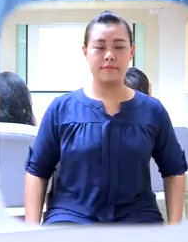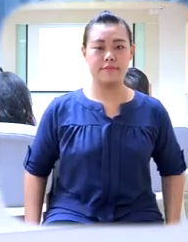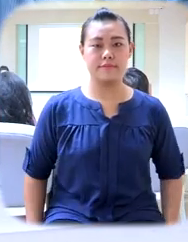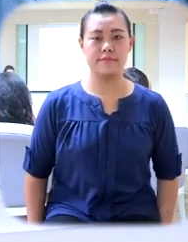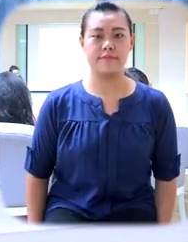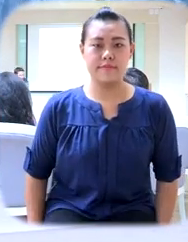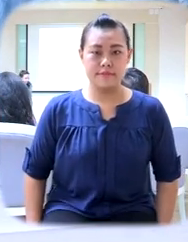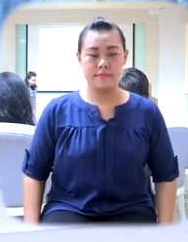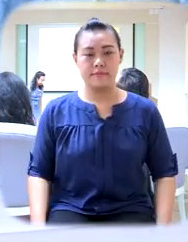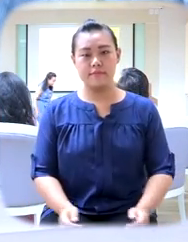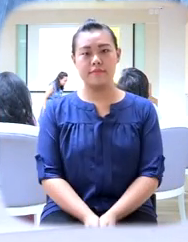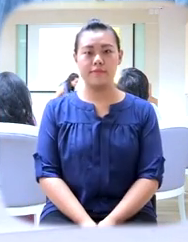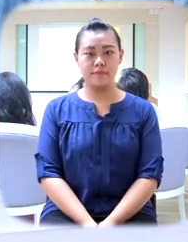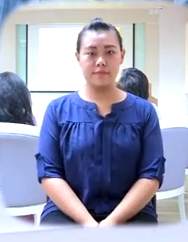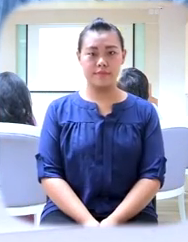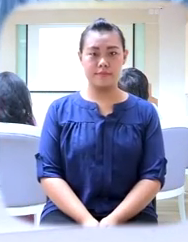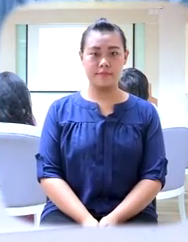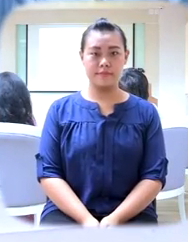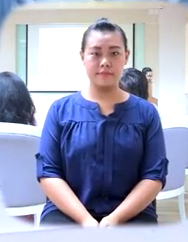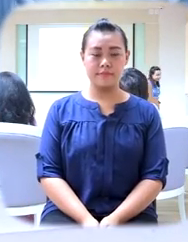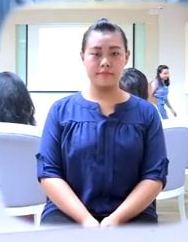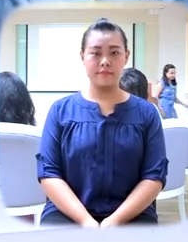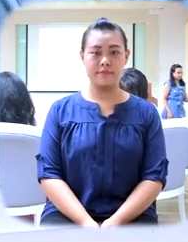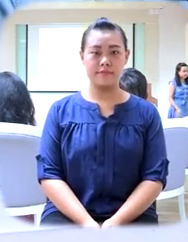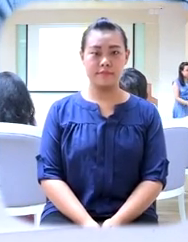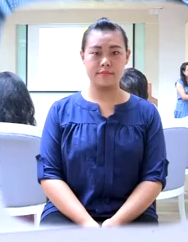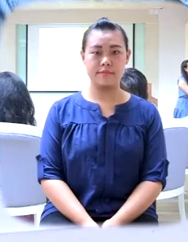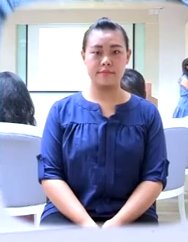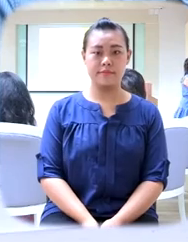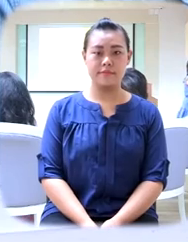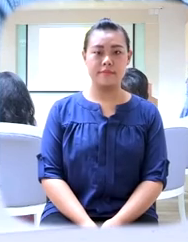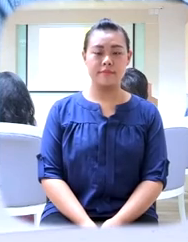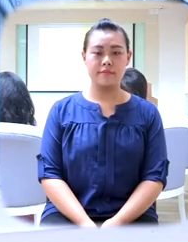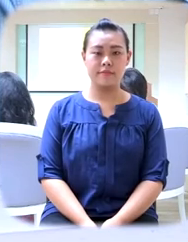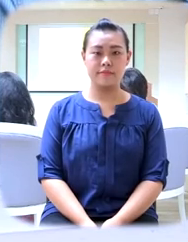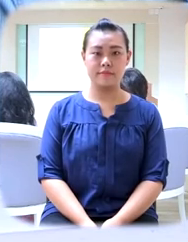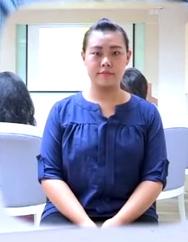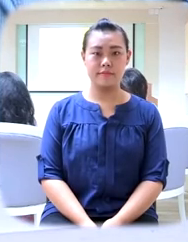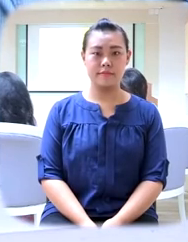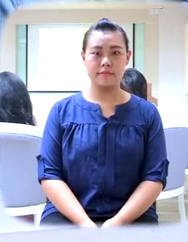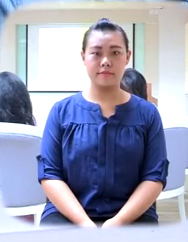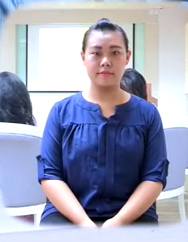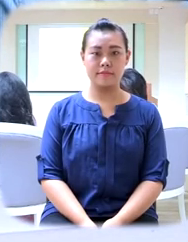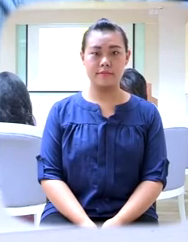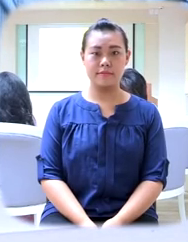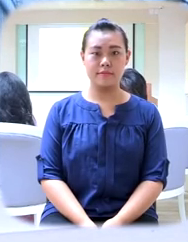great Bengali scholar, BC, usually called BC Law.